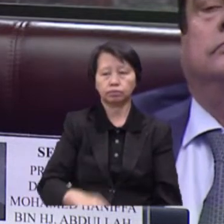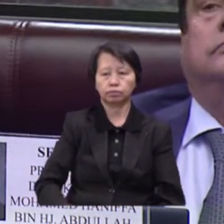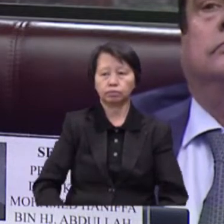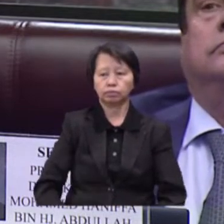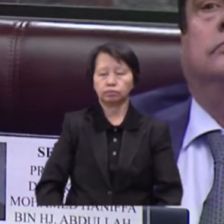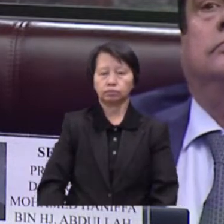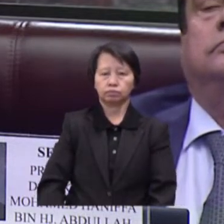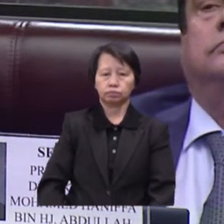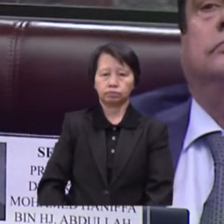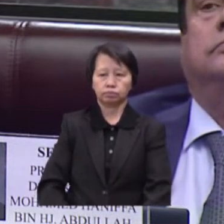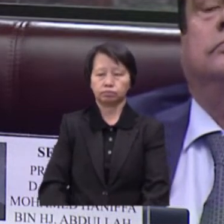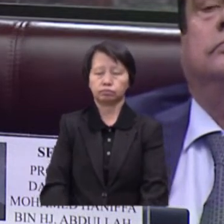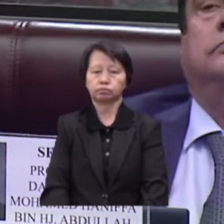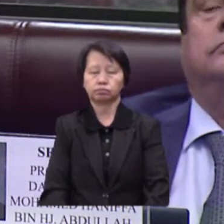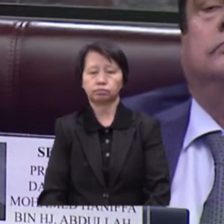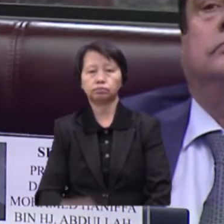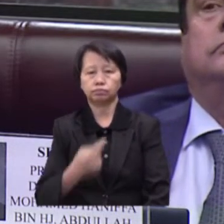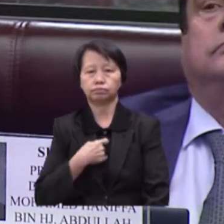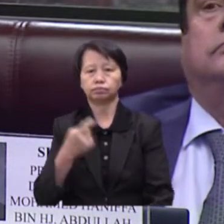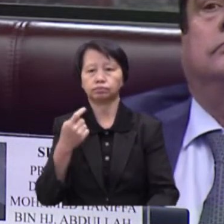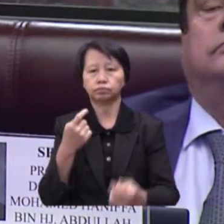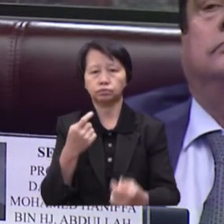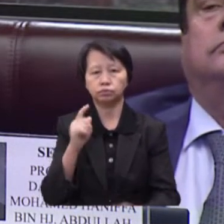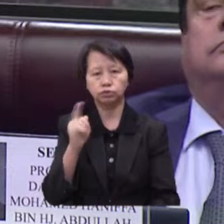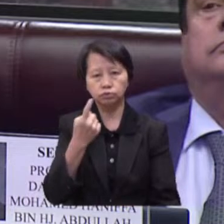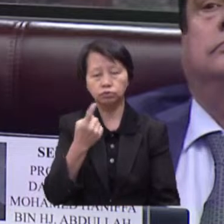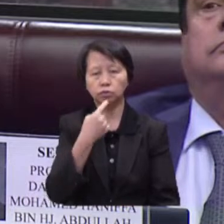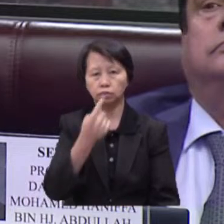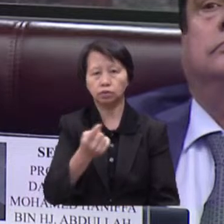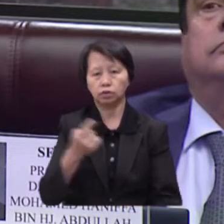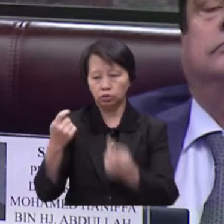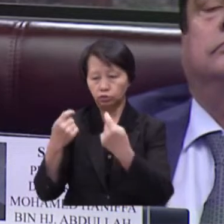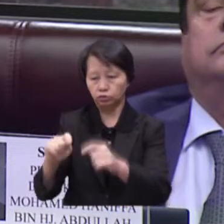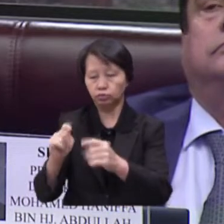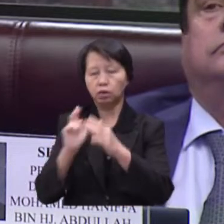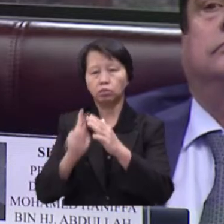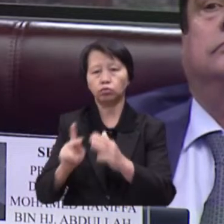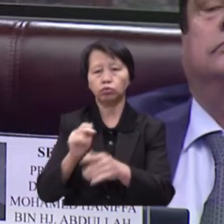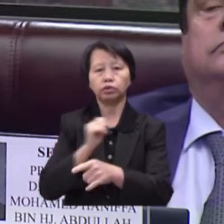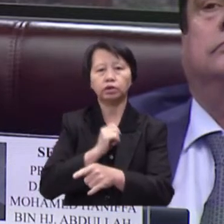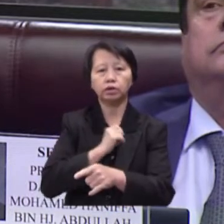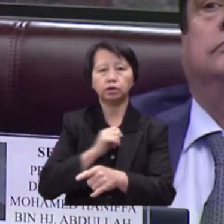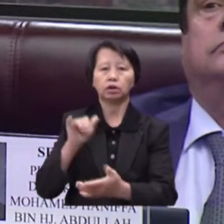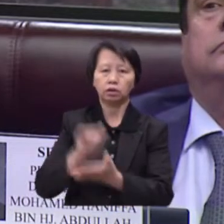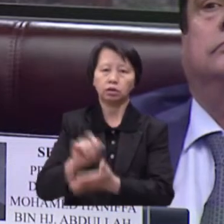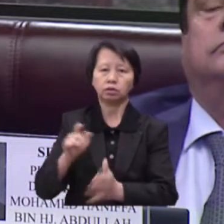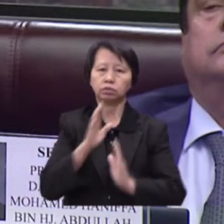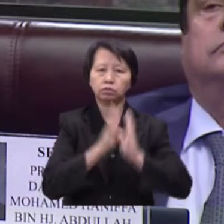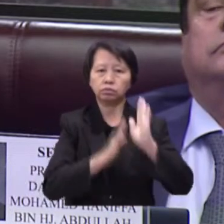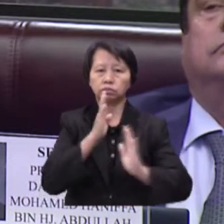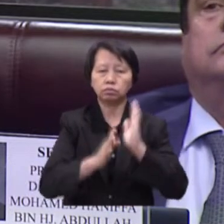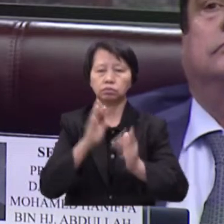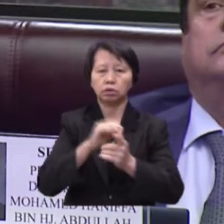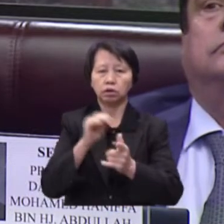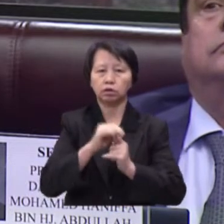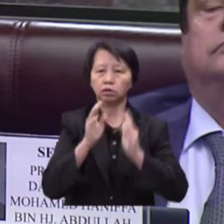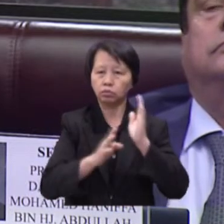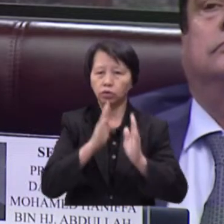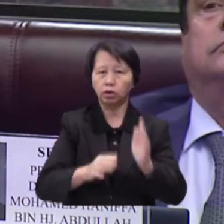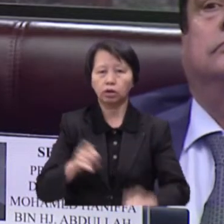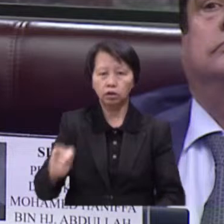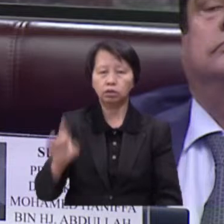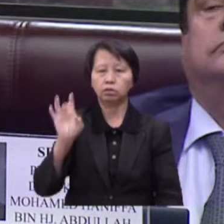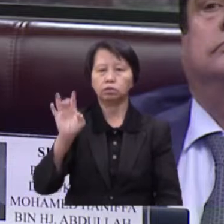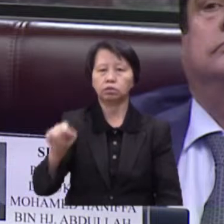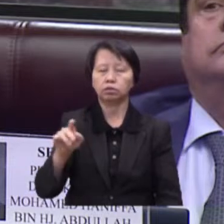are you ini saya cuma ingin menyatakan bahwa percobaan bunuh diri adalah merupakan tingkah laku atau perbuatan di mana